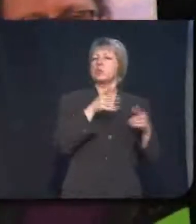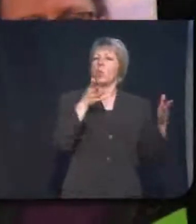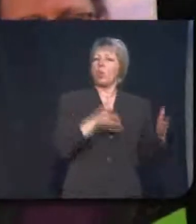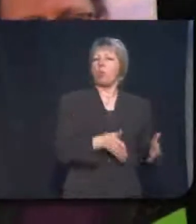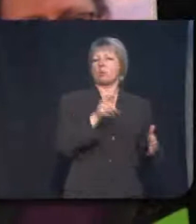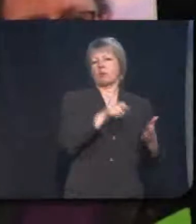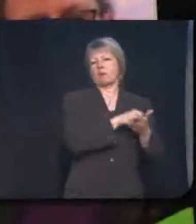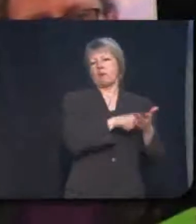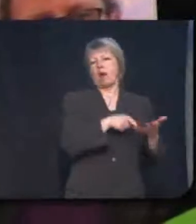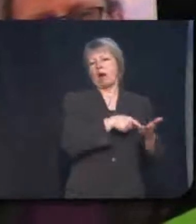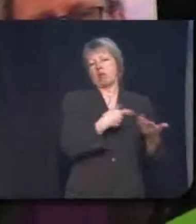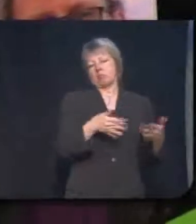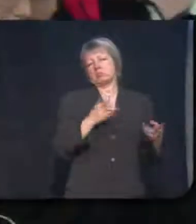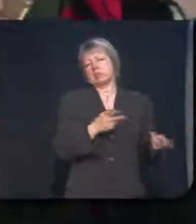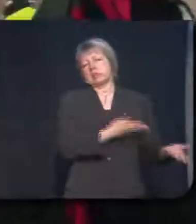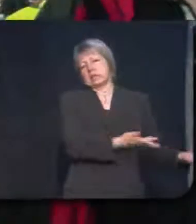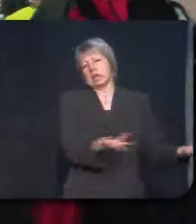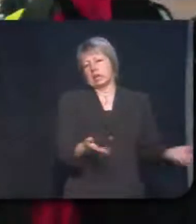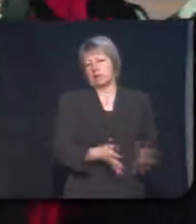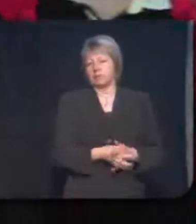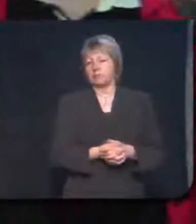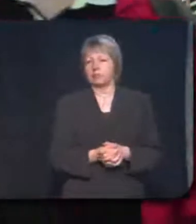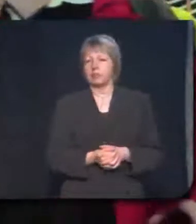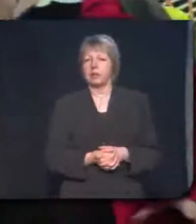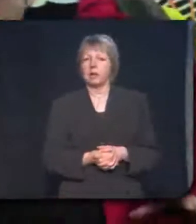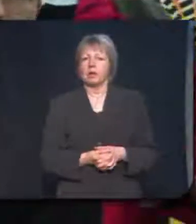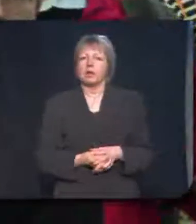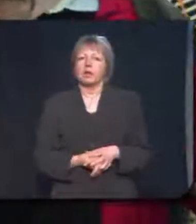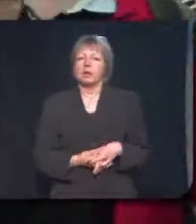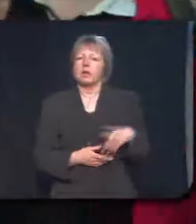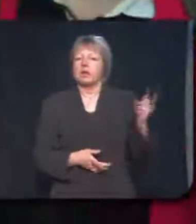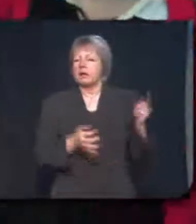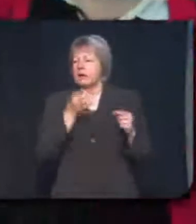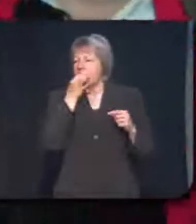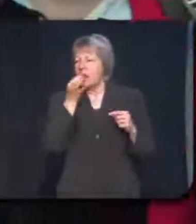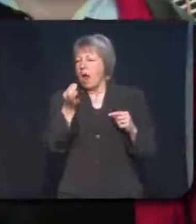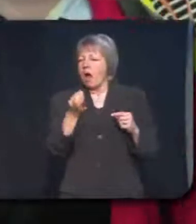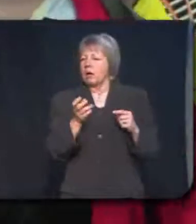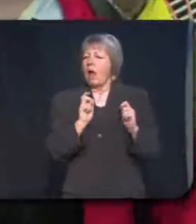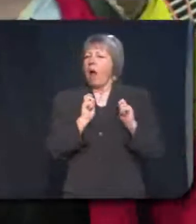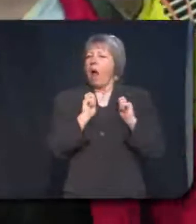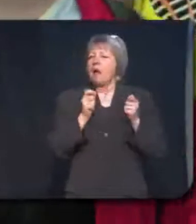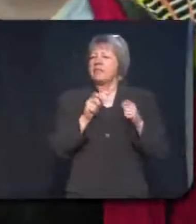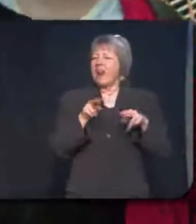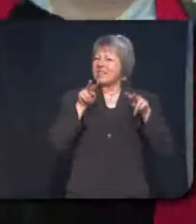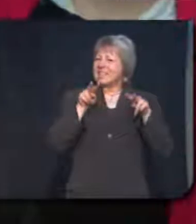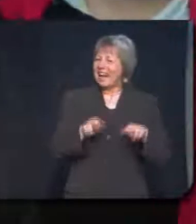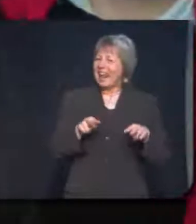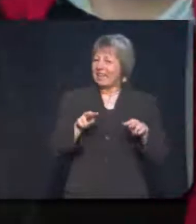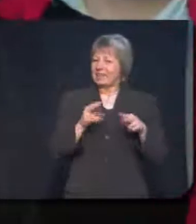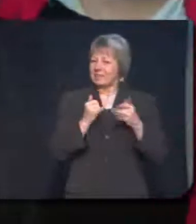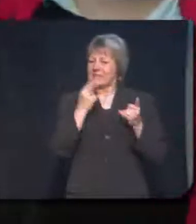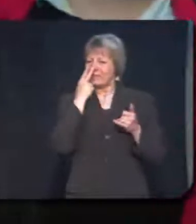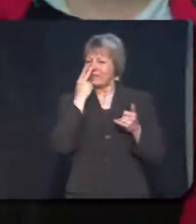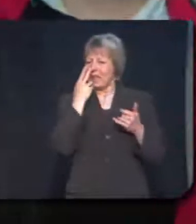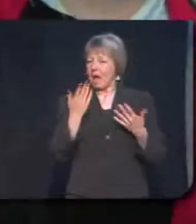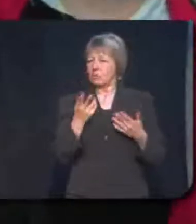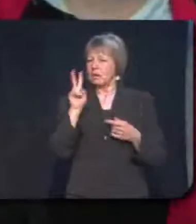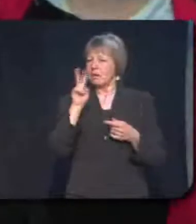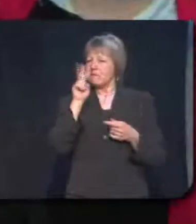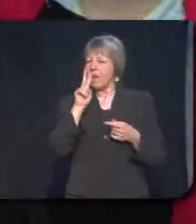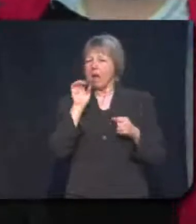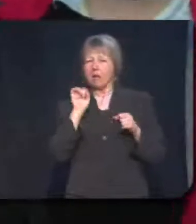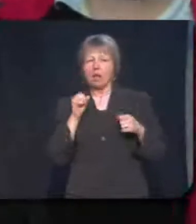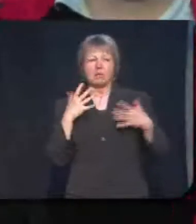wie sind denn die antragsrechte noch mal genau gestaltet also wer kann was